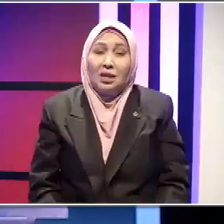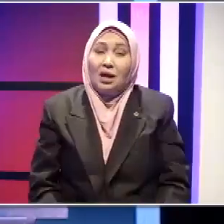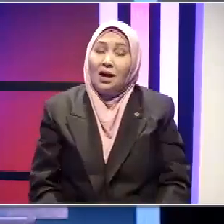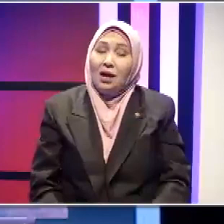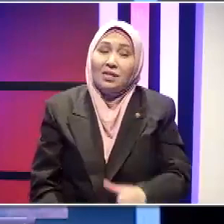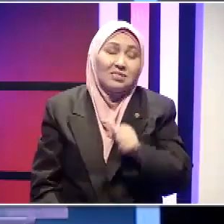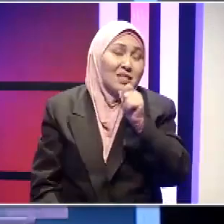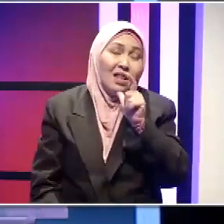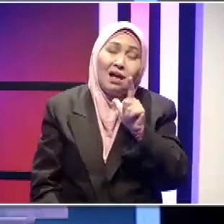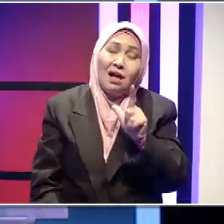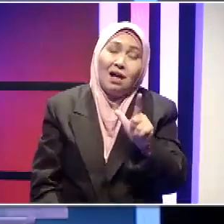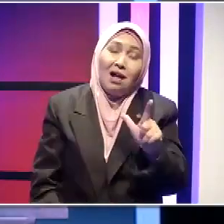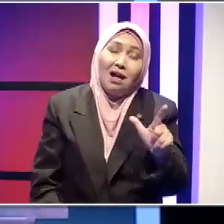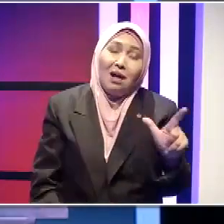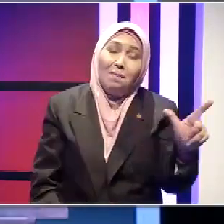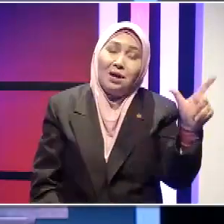selamanya